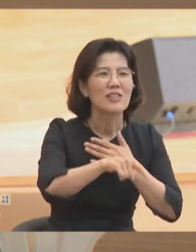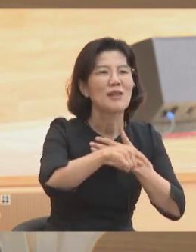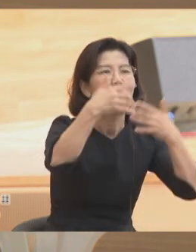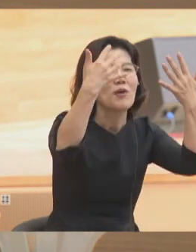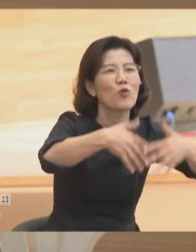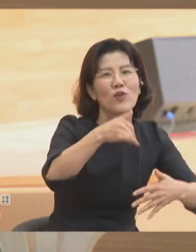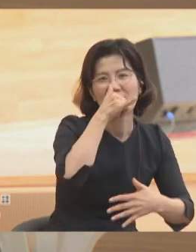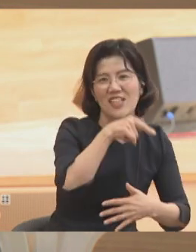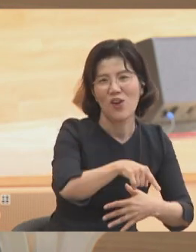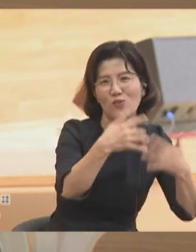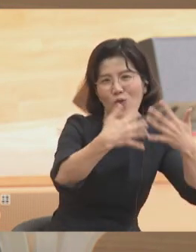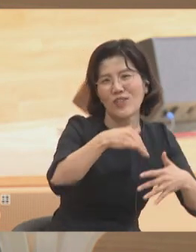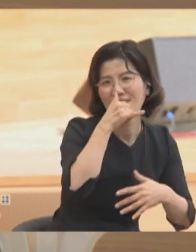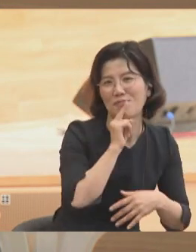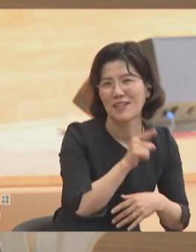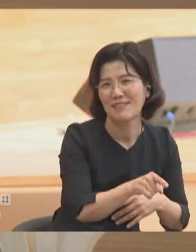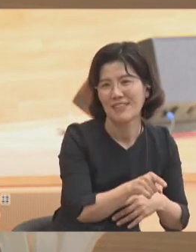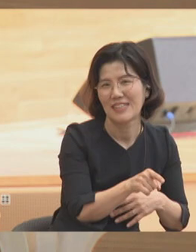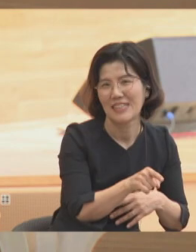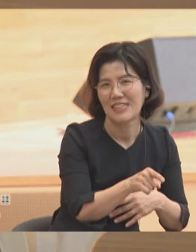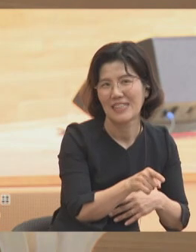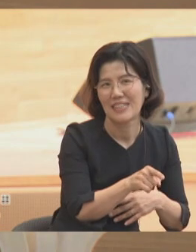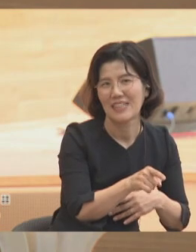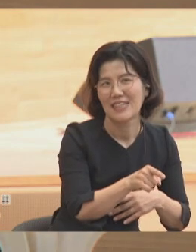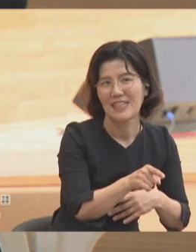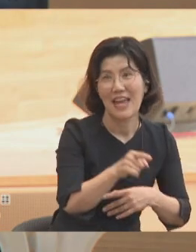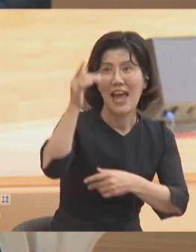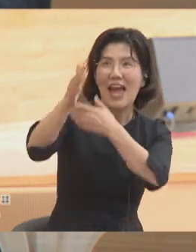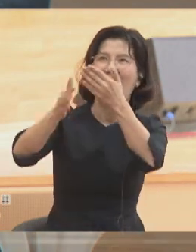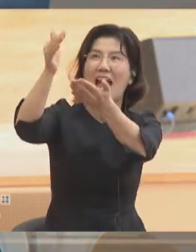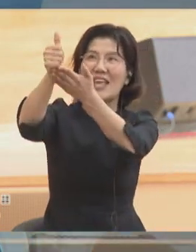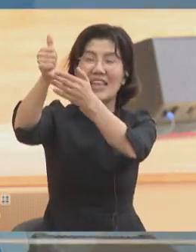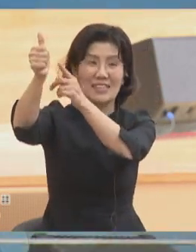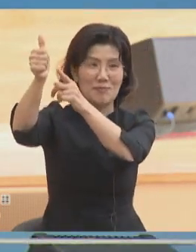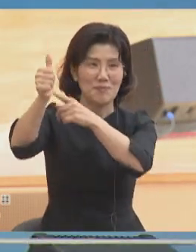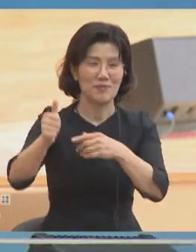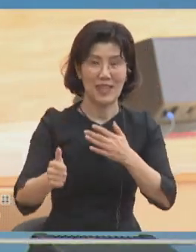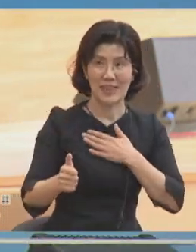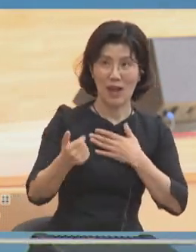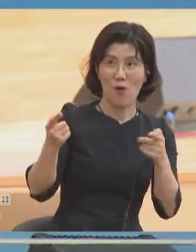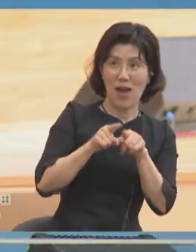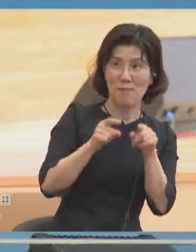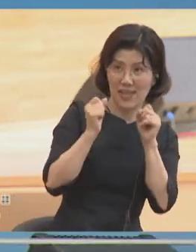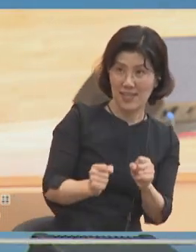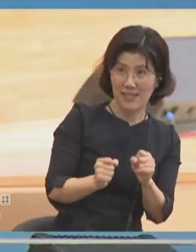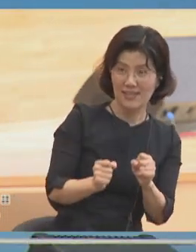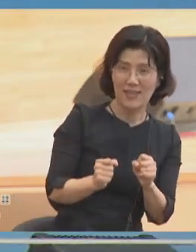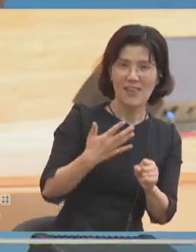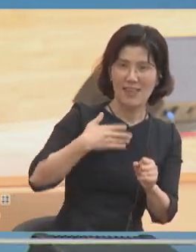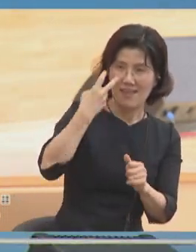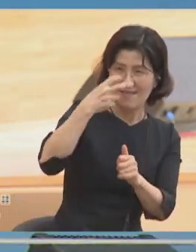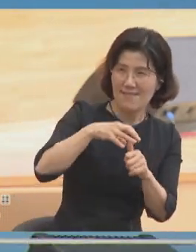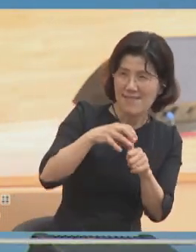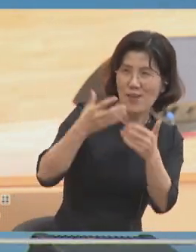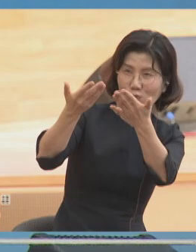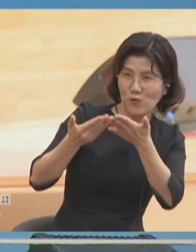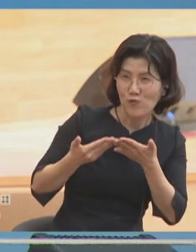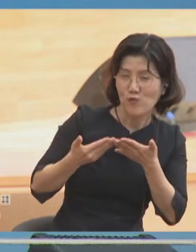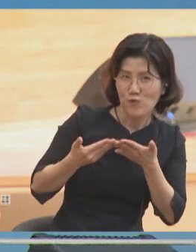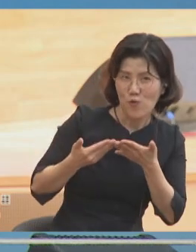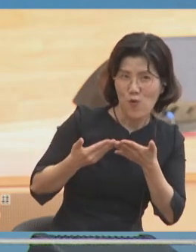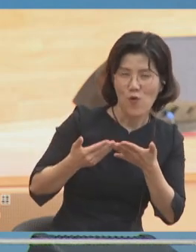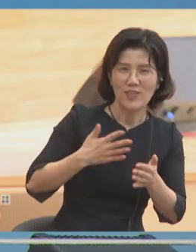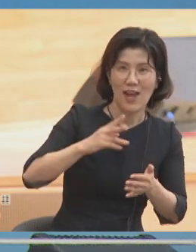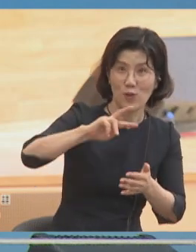조건이 달려 하나님 나와 함께 하셔 가지고 나도 지키시고 막 하나님께서 다돌